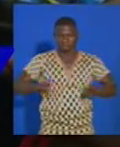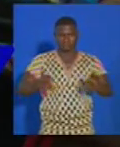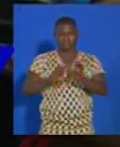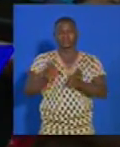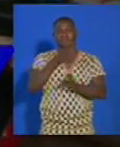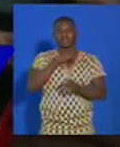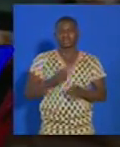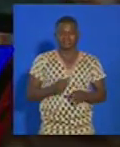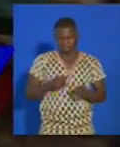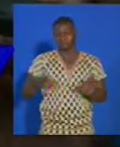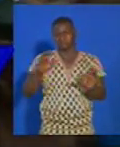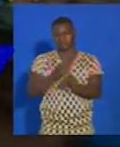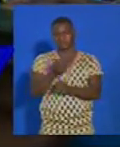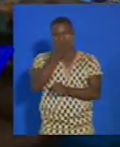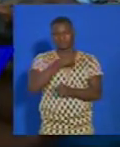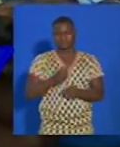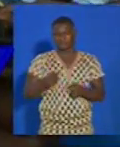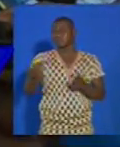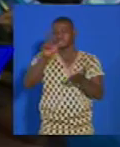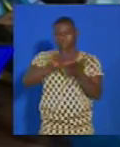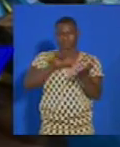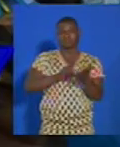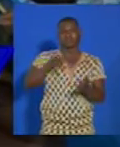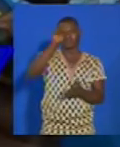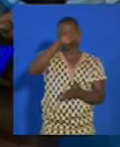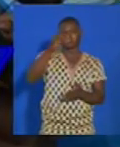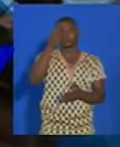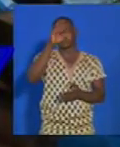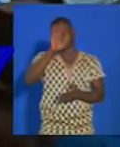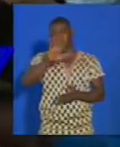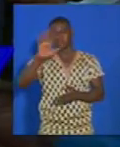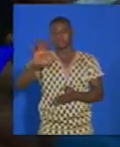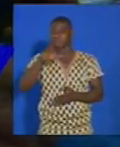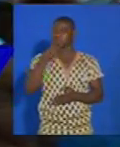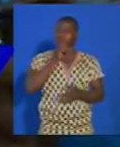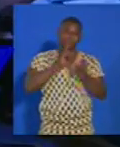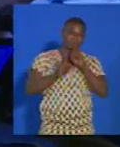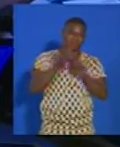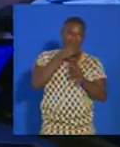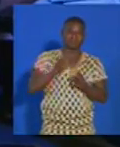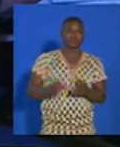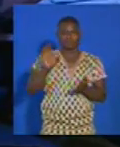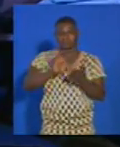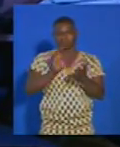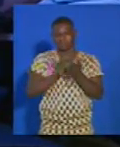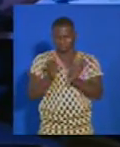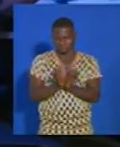sa légitimité de la loi 055 portant cours général des collectivités territoriales. Pour